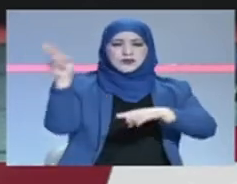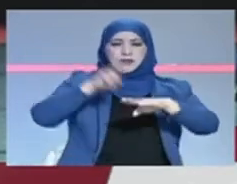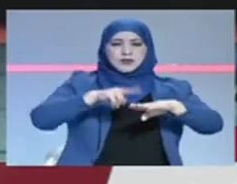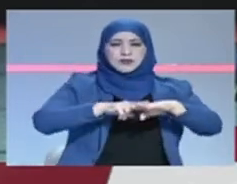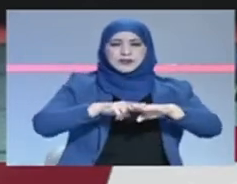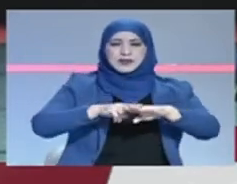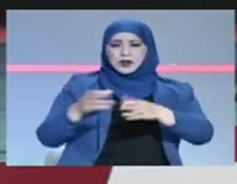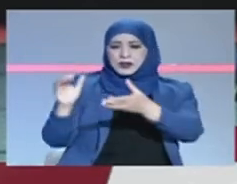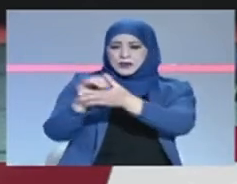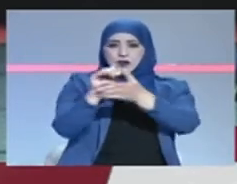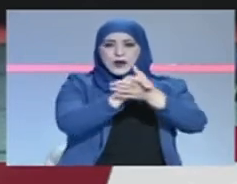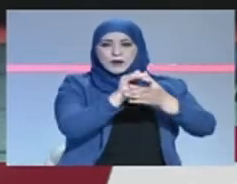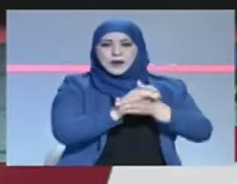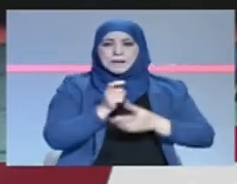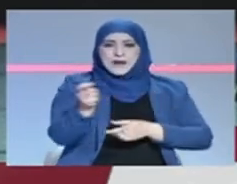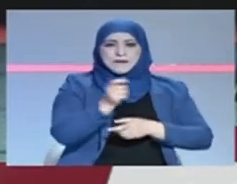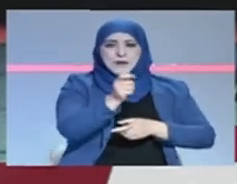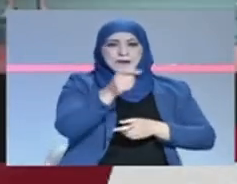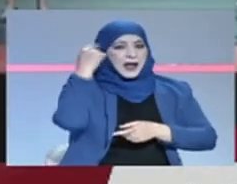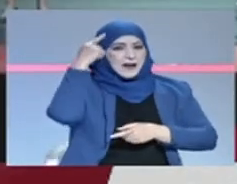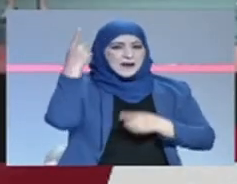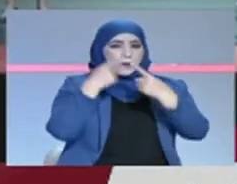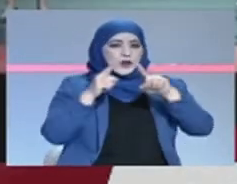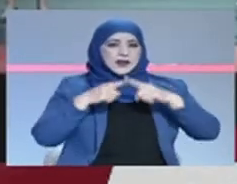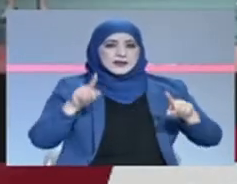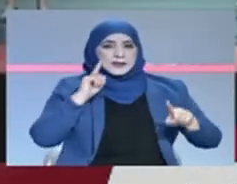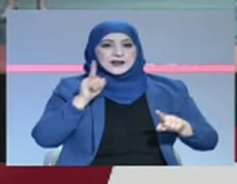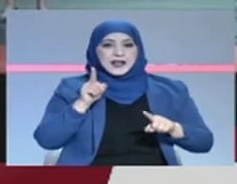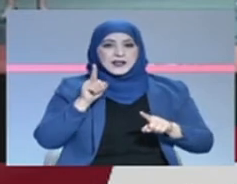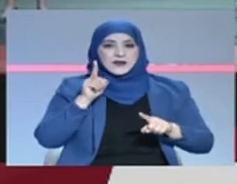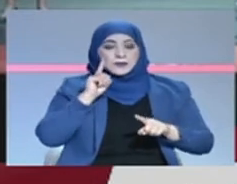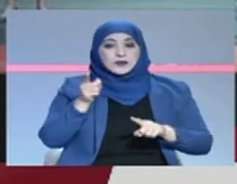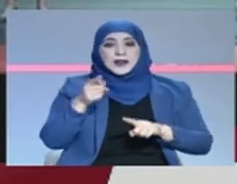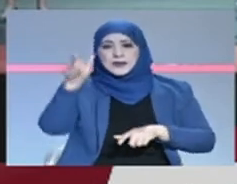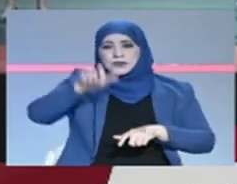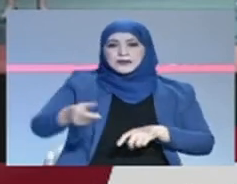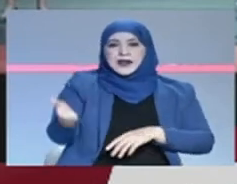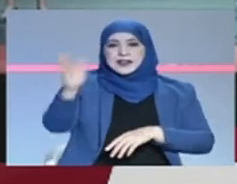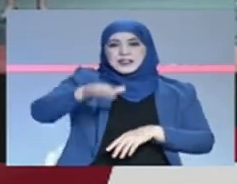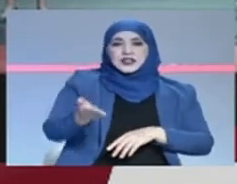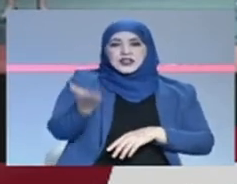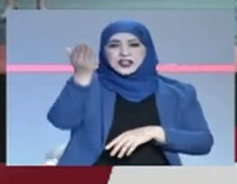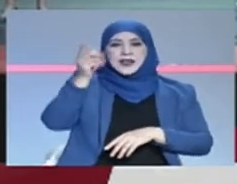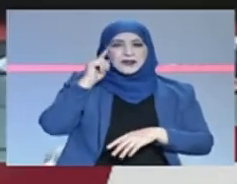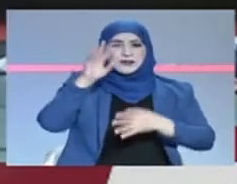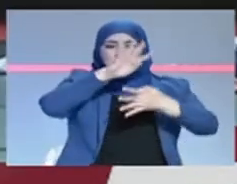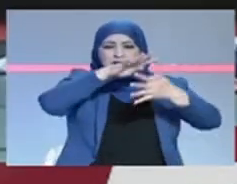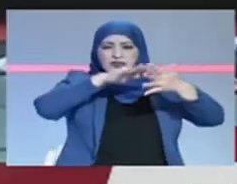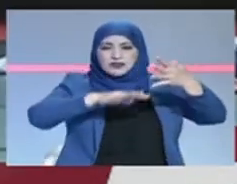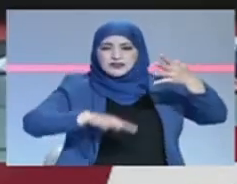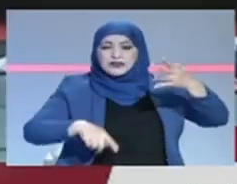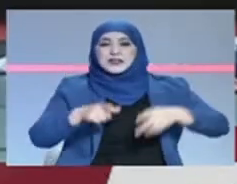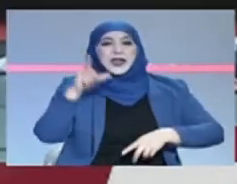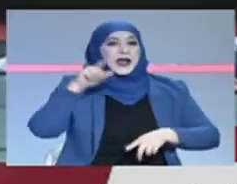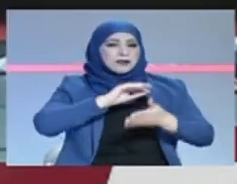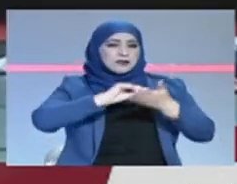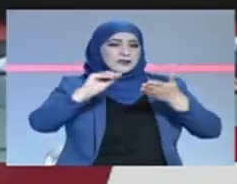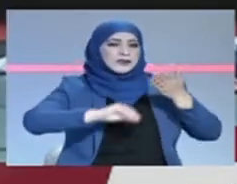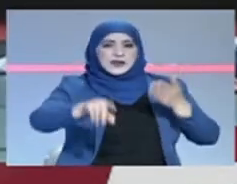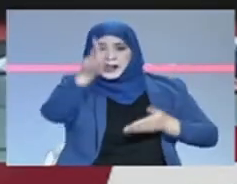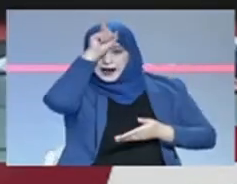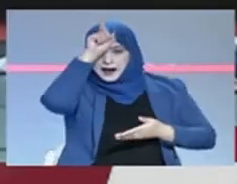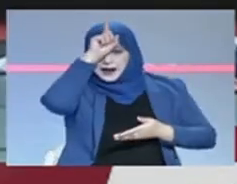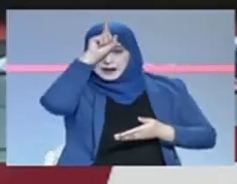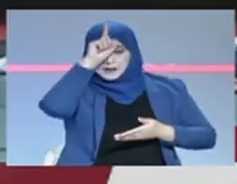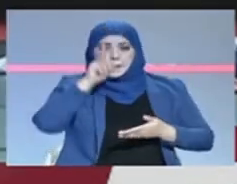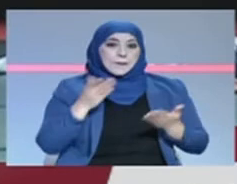لرفاقه الذين يخالفونه رأي، تنتهي مسرحية فاضل جعاي بالشهيد المقتبس عن نص للكاتب الألماني مايرس فون